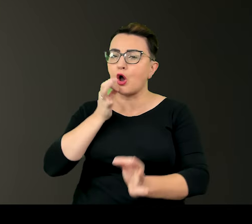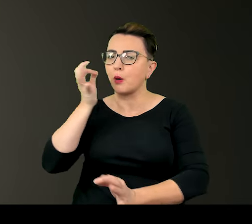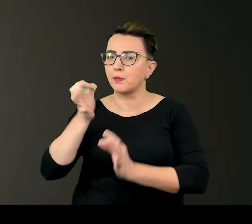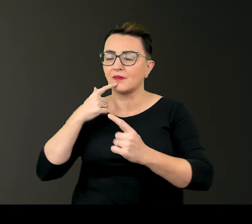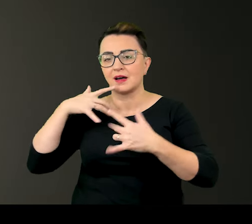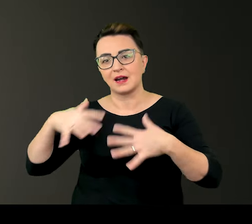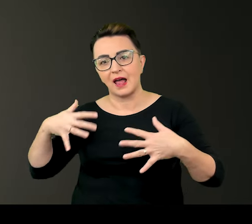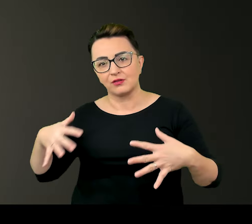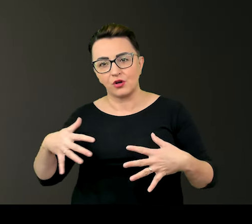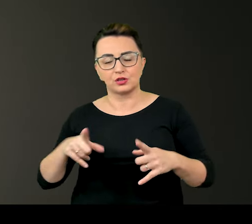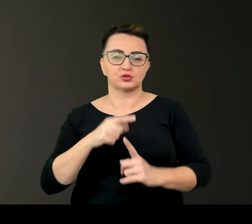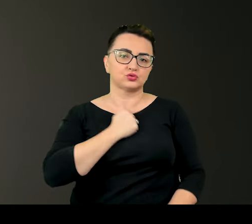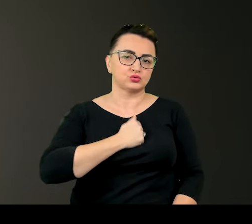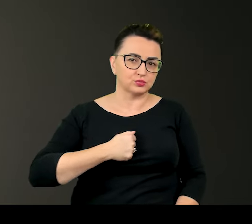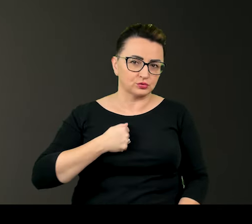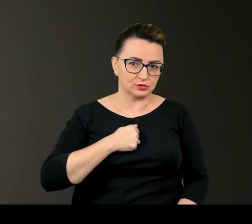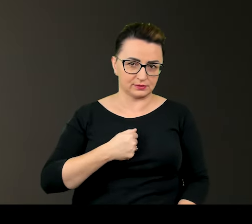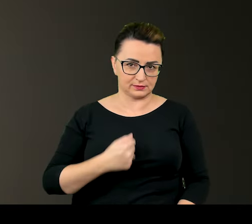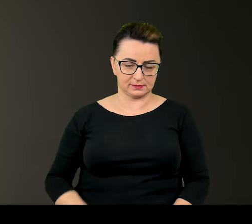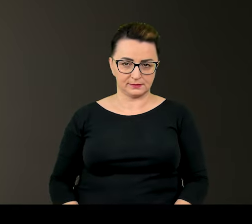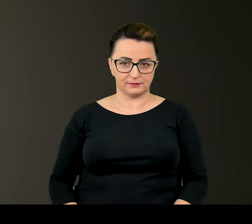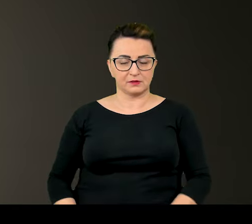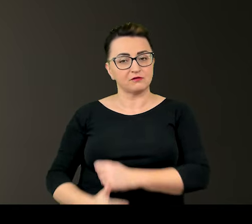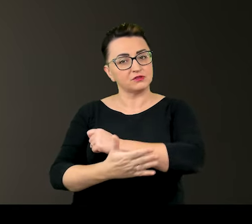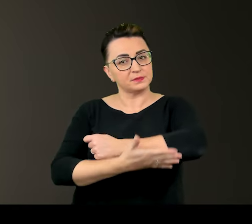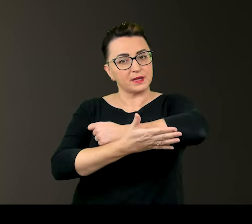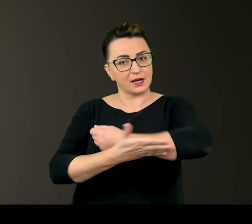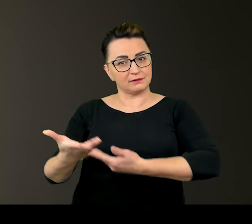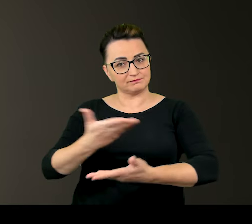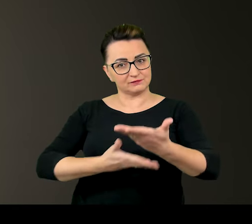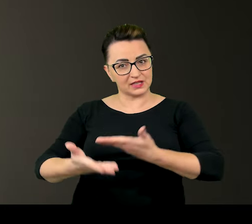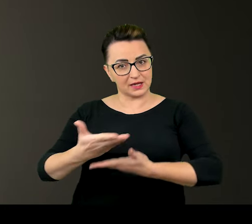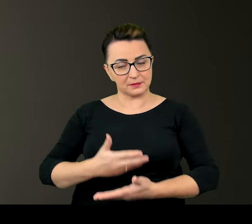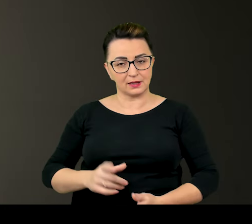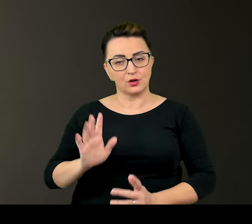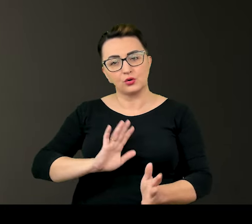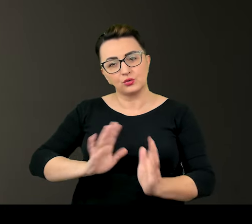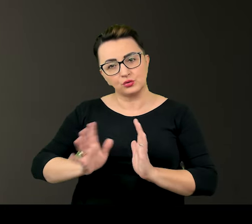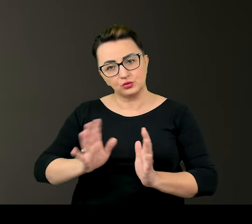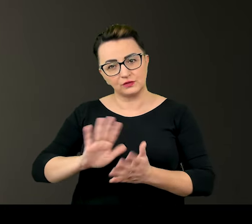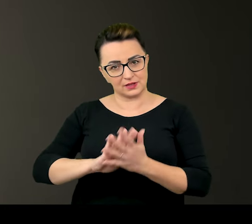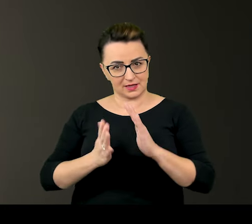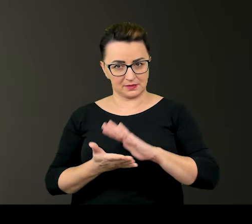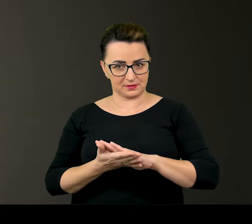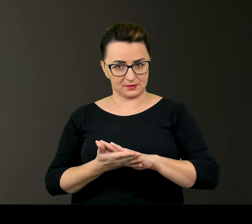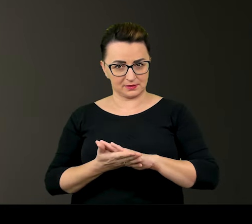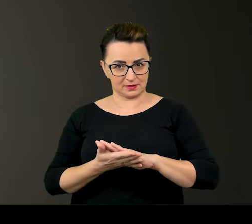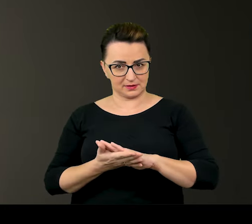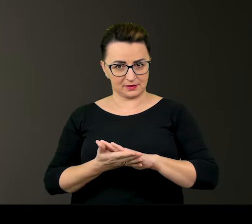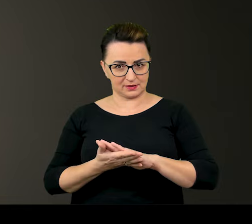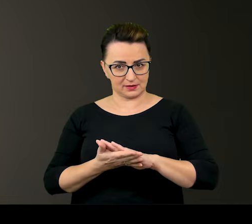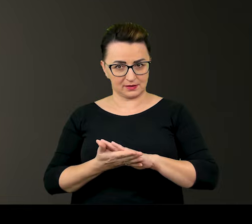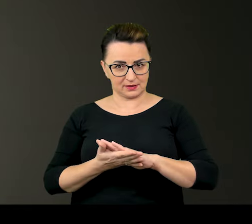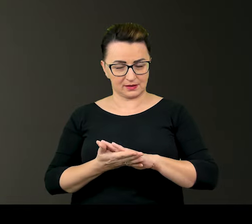radościach, ale i zmartwieniach. Wspieramy się nawzajem. Troszczymy się o siebie nawzajem.